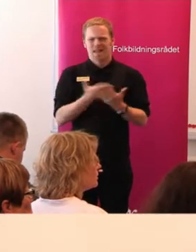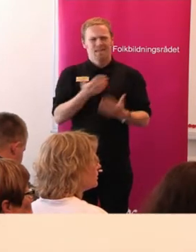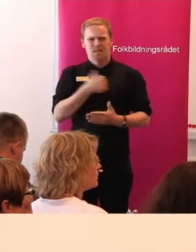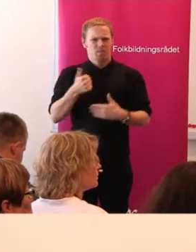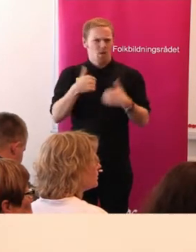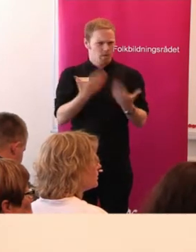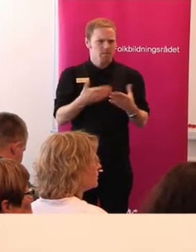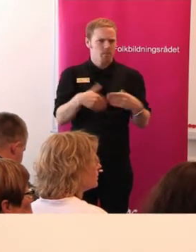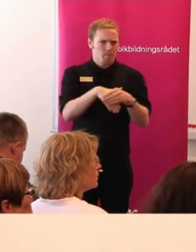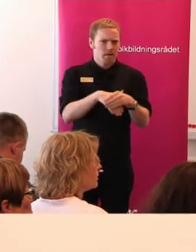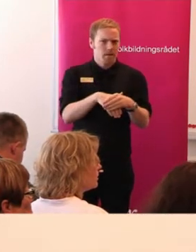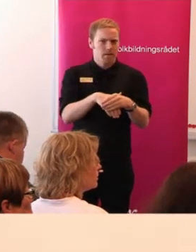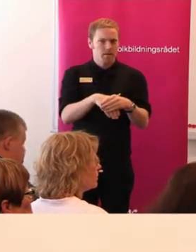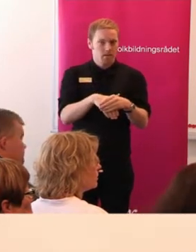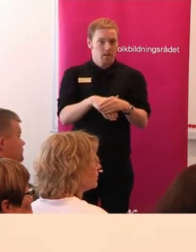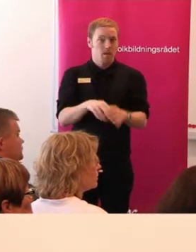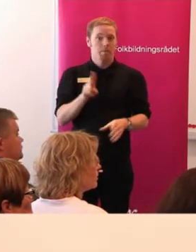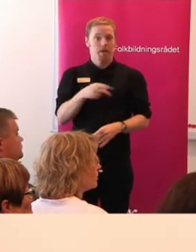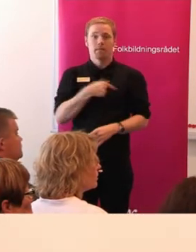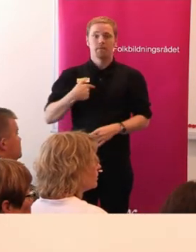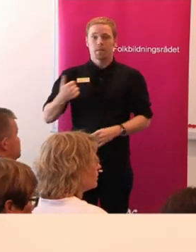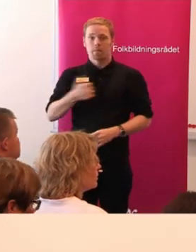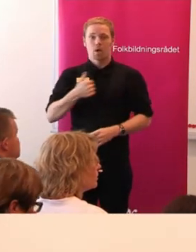med, utan vi behöver dem.